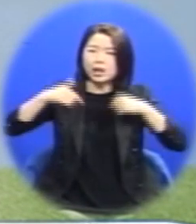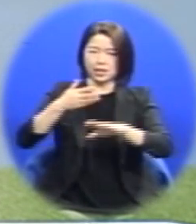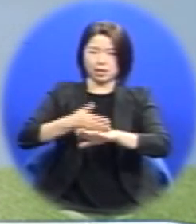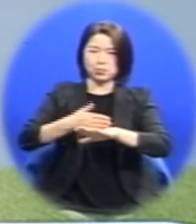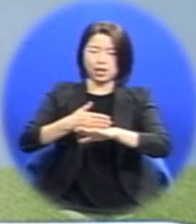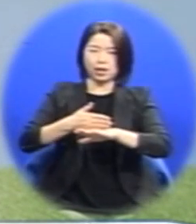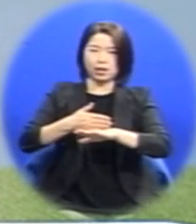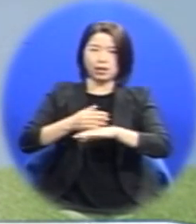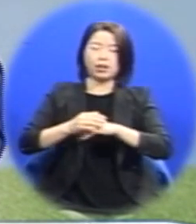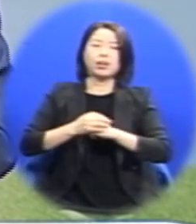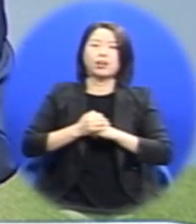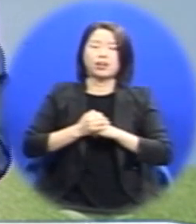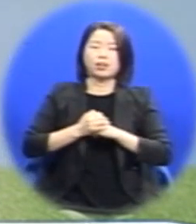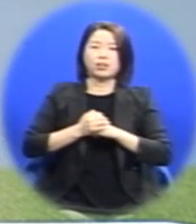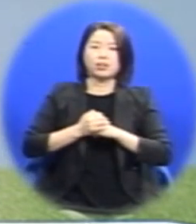감사해요.